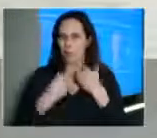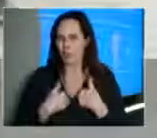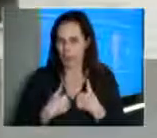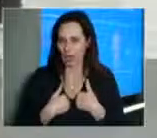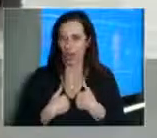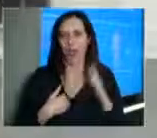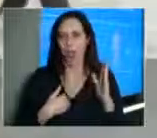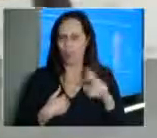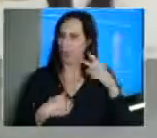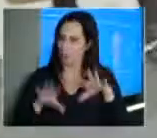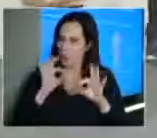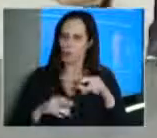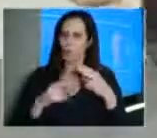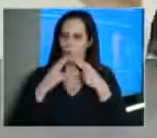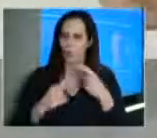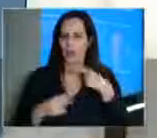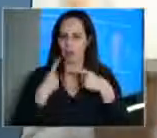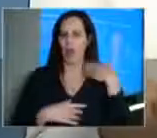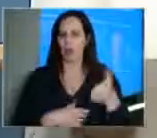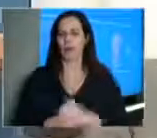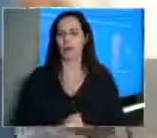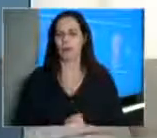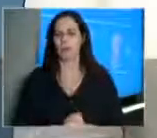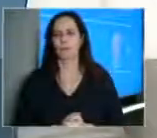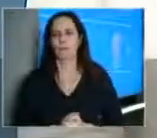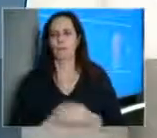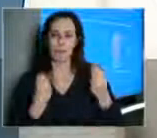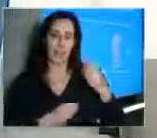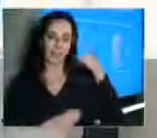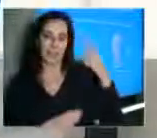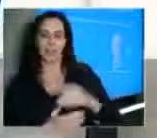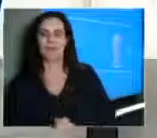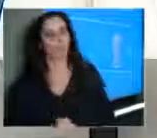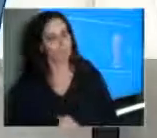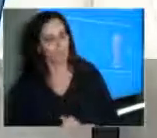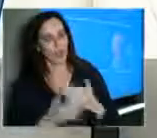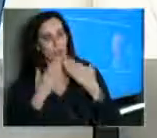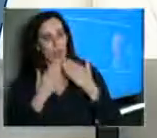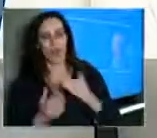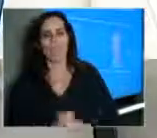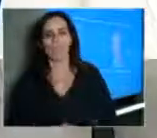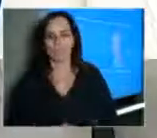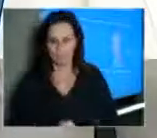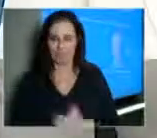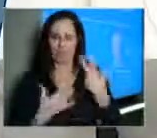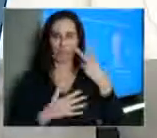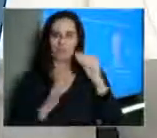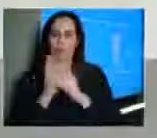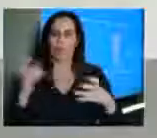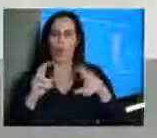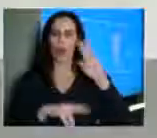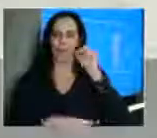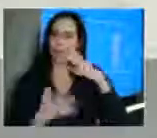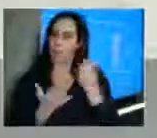איתנו, אבל יהיה בחירות, יהיה תוצאות, נדבר אז. טוב, אנחנו עוד מעט נדע. תודה רבה, נכון. יאיר לפיד, מספר 2 כחול